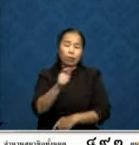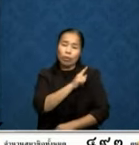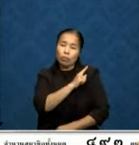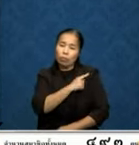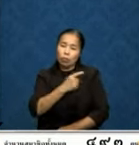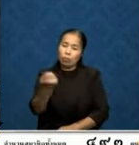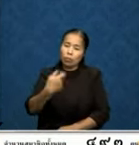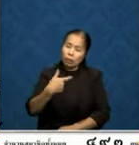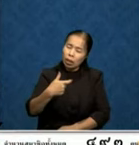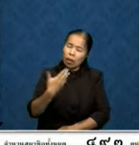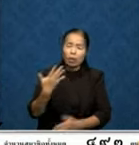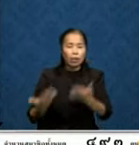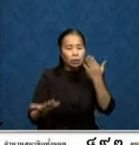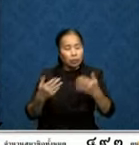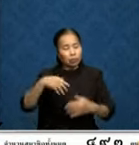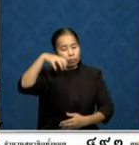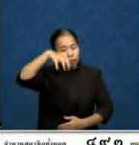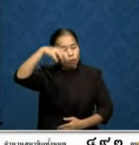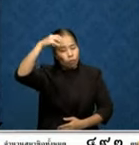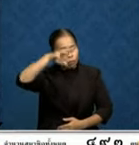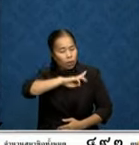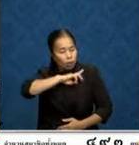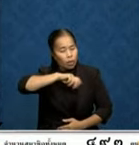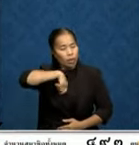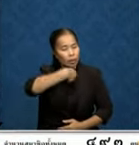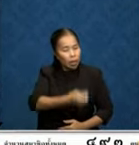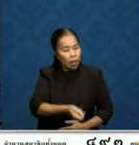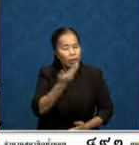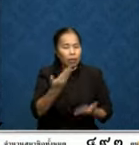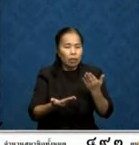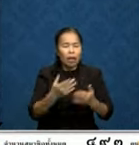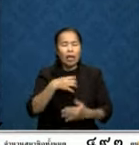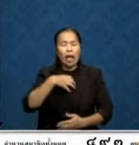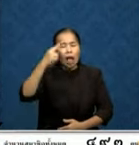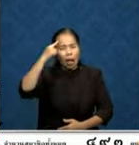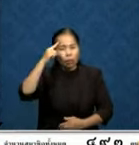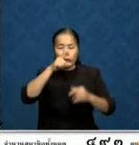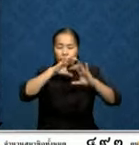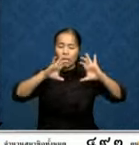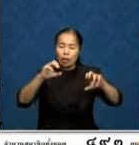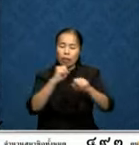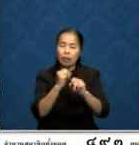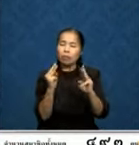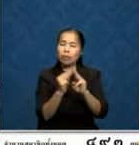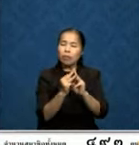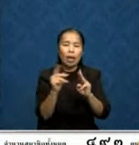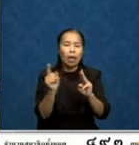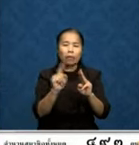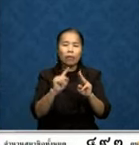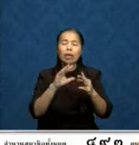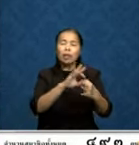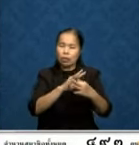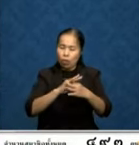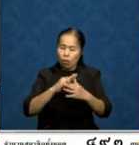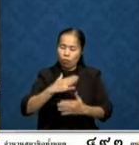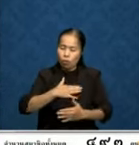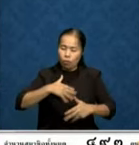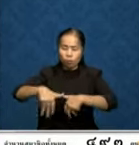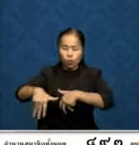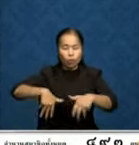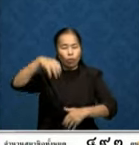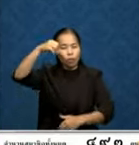ม่มีความเสี่ยงอะไรเลยใช่หรือไม่นะครับที่รัฐไปทำสัญญาใน PPA ไว้นะครับเพราะว่านี่เป็นเรื่องเกี่ยวข้องกับค่าไฟที่จะเกิดขึ้นในอนาค